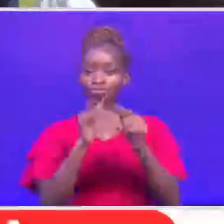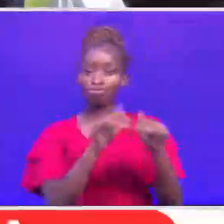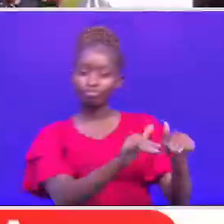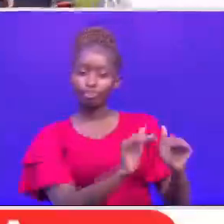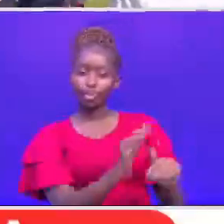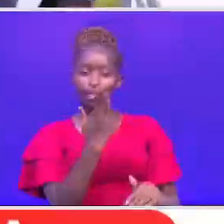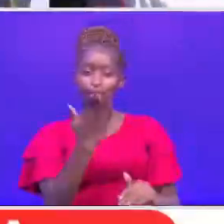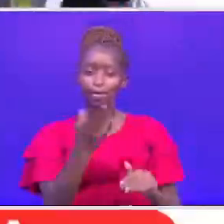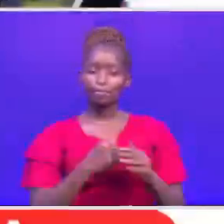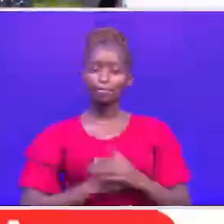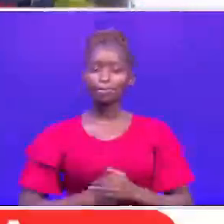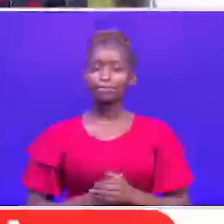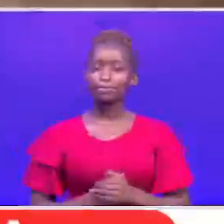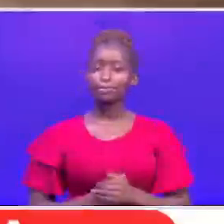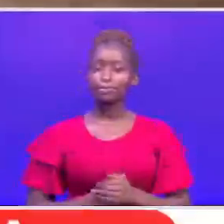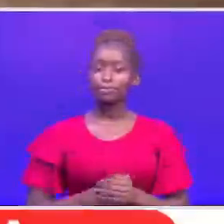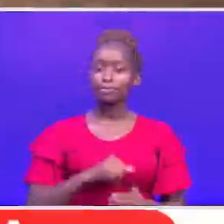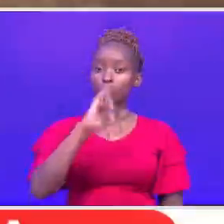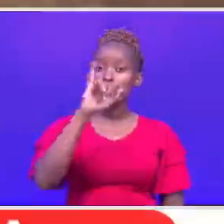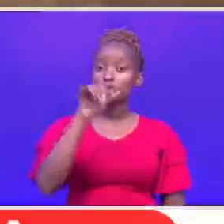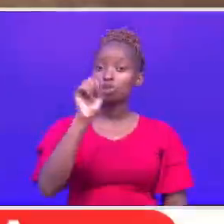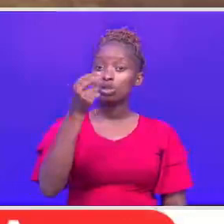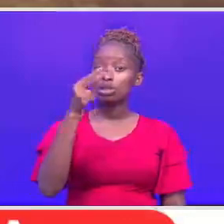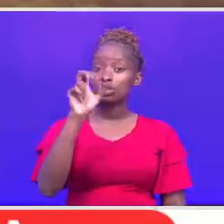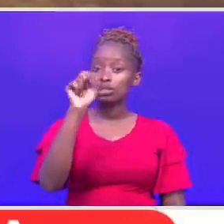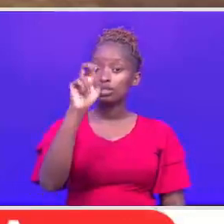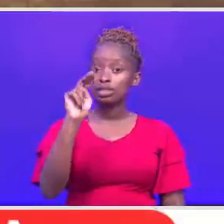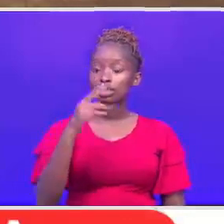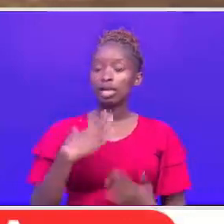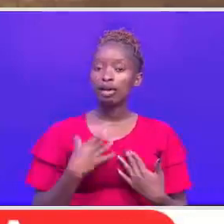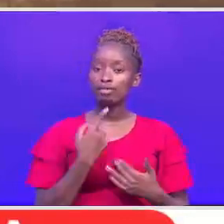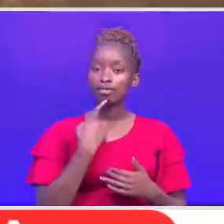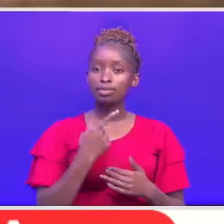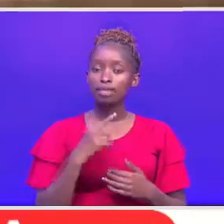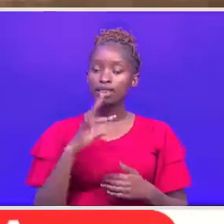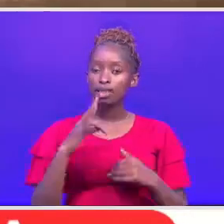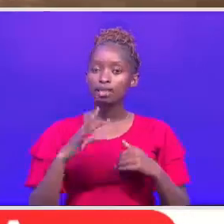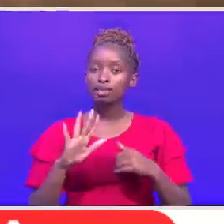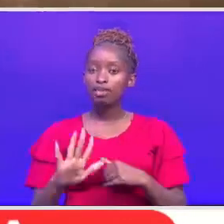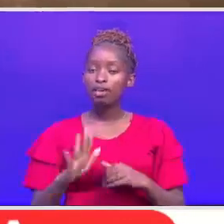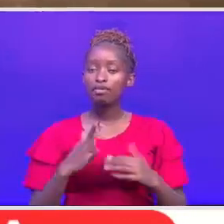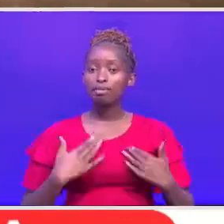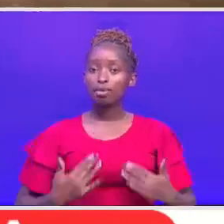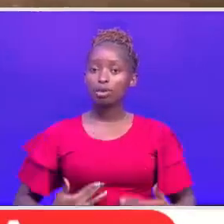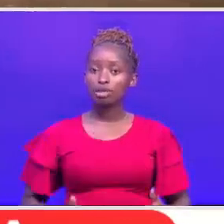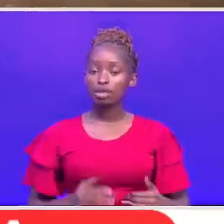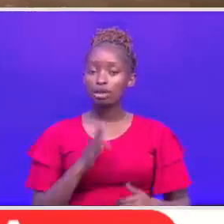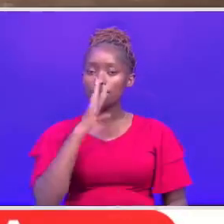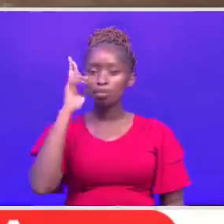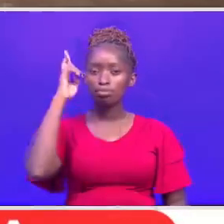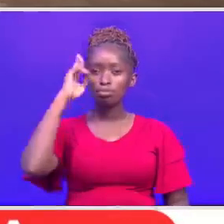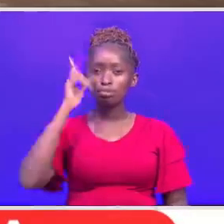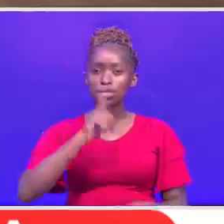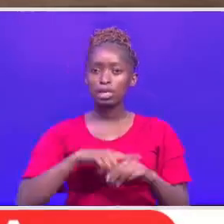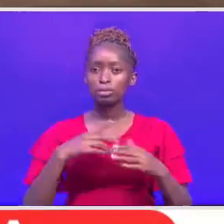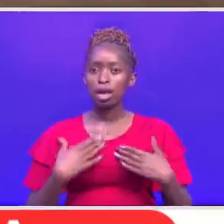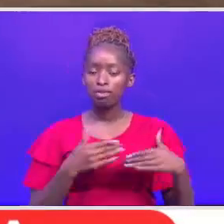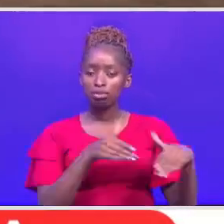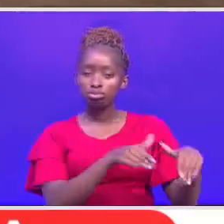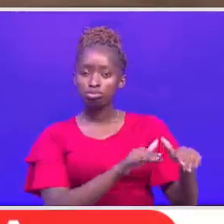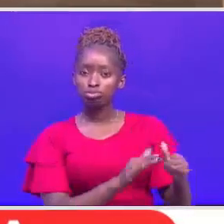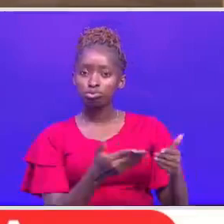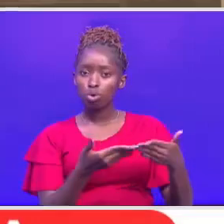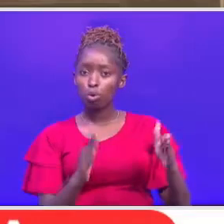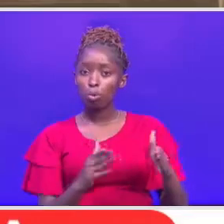serikali Johansen Odur alifichua kuwa jumla ya makaburi 35 ya halaiki yalitambuliwa wakati wa shughuli ya ufukuaji,